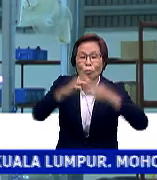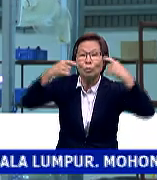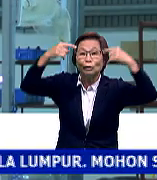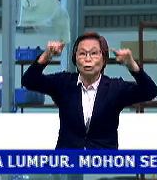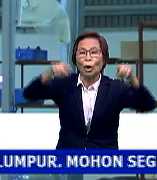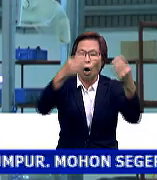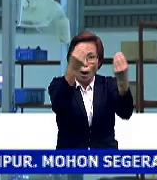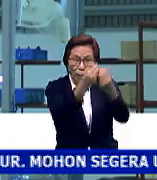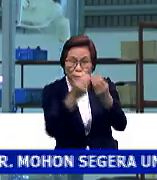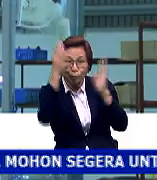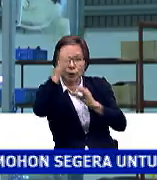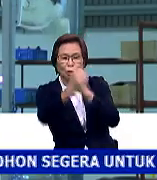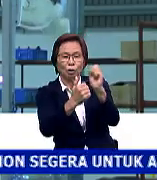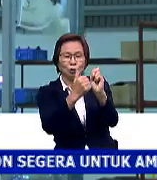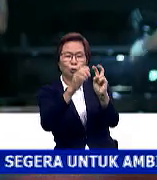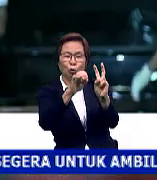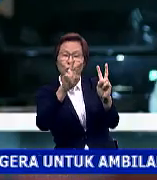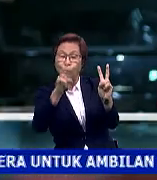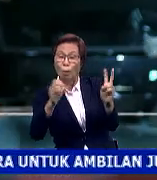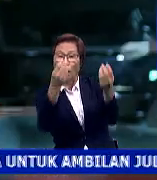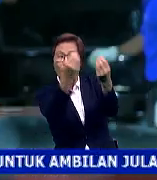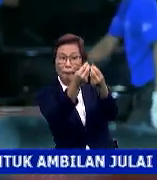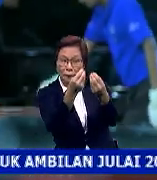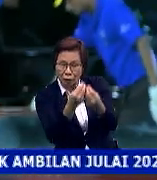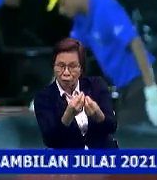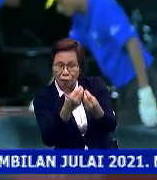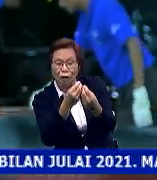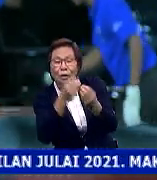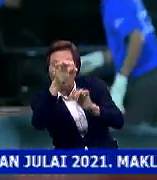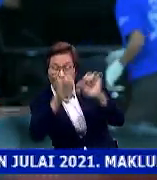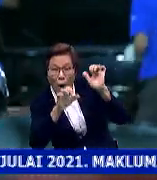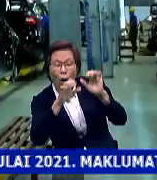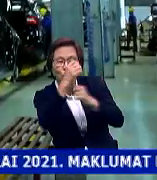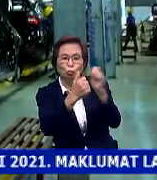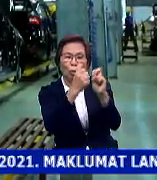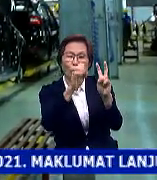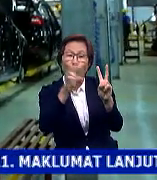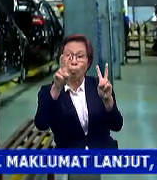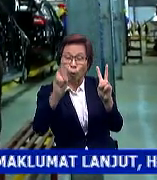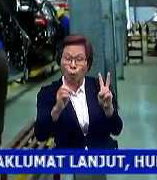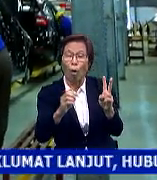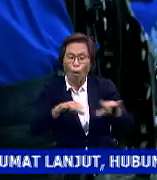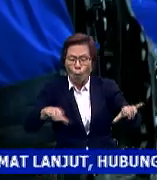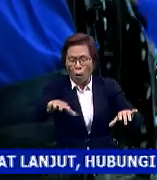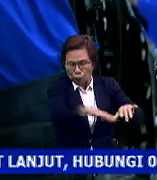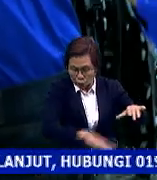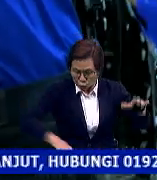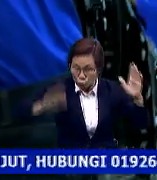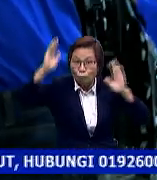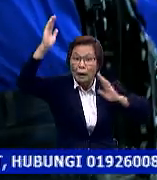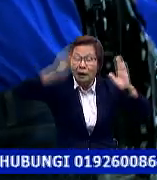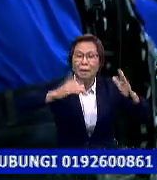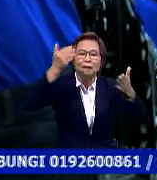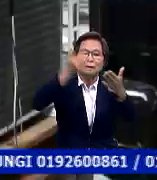banci melise 2020 banci melisse 2020 sedang dilaksanakan diseluruh negara sehingga 30 Jun